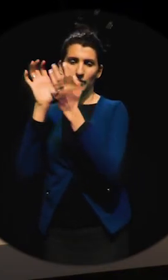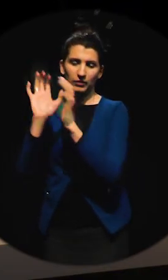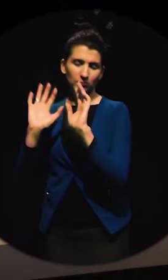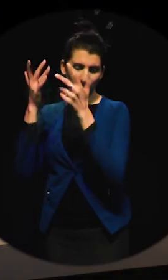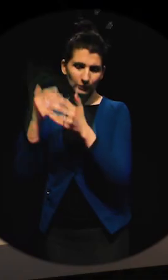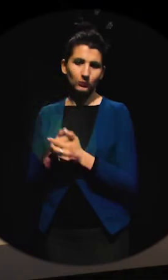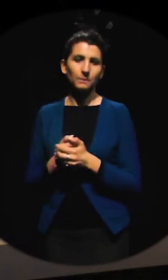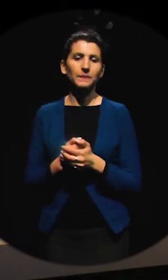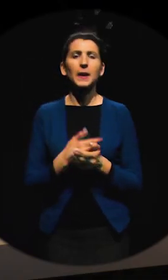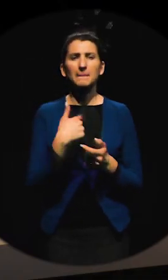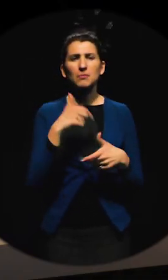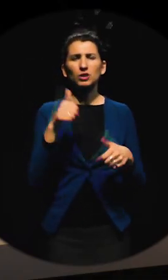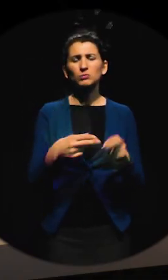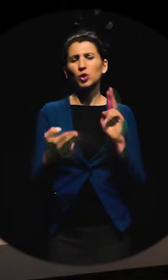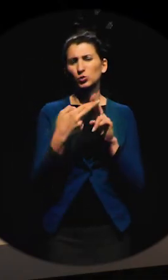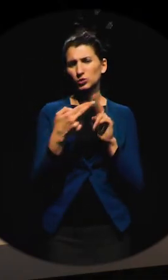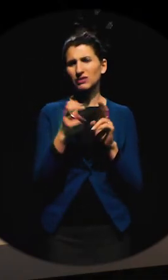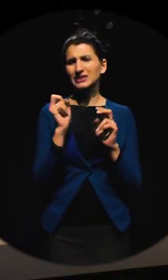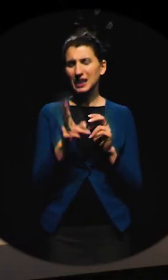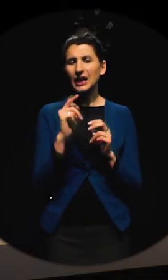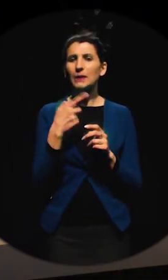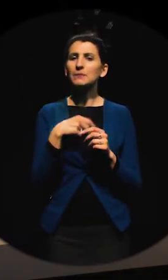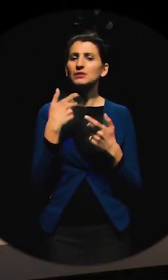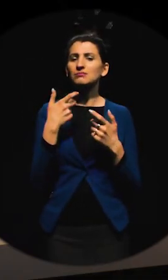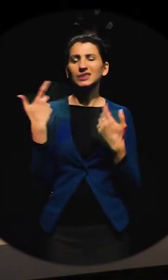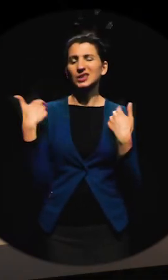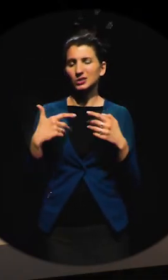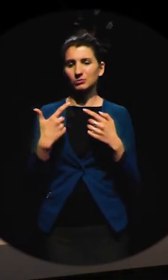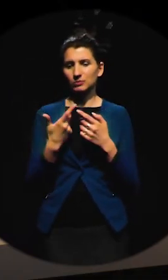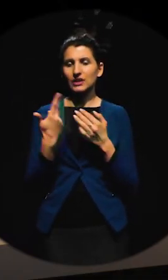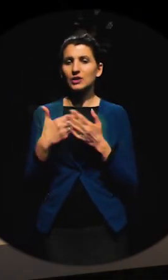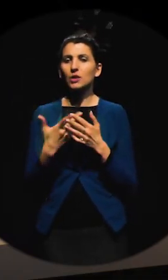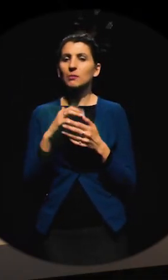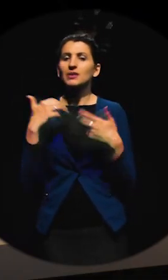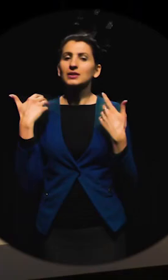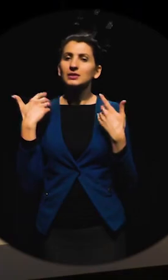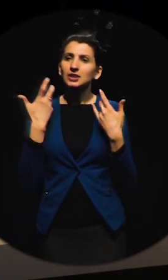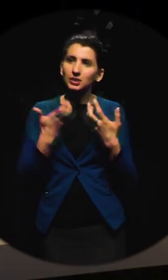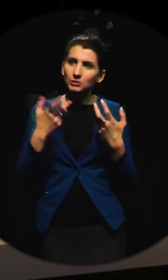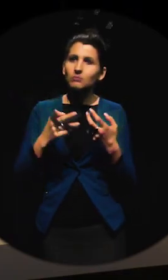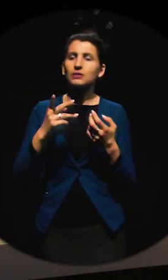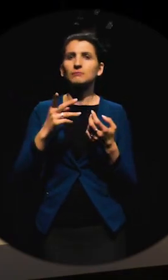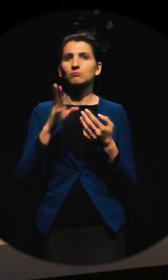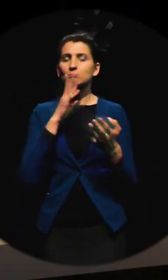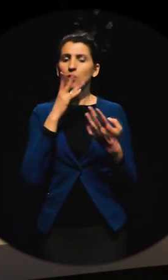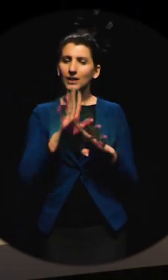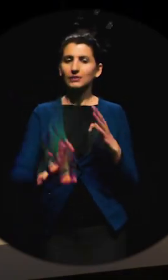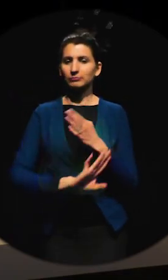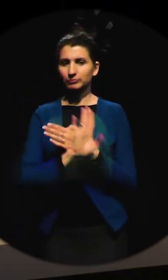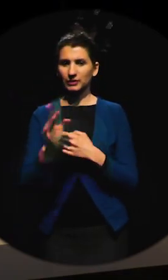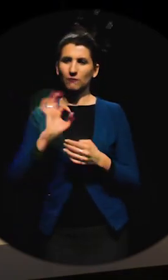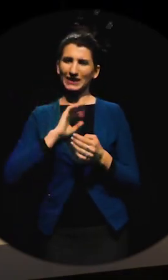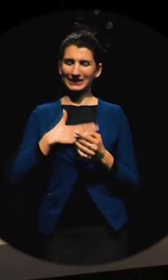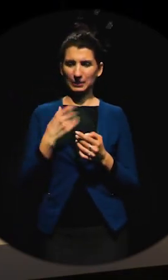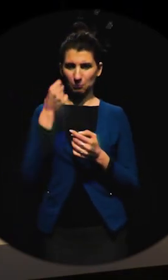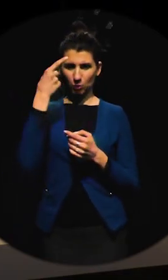nie zrobiliśmy, ponieważ chcieliśmy sobie zostawić takie pole do własnej interpretacji. Natomiast